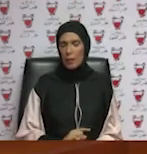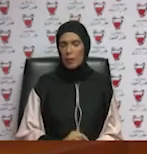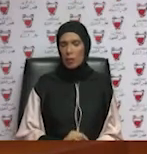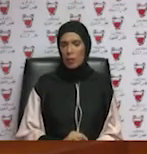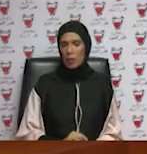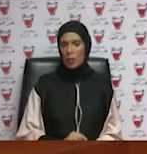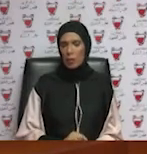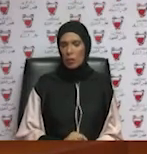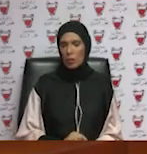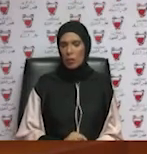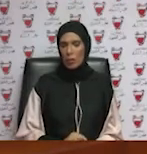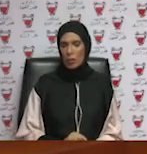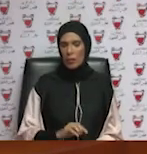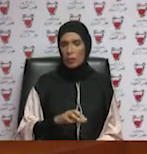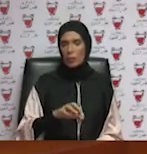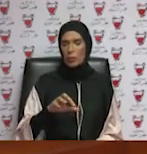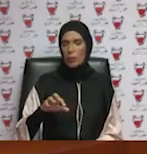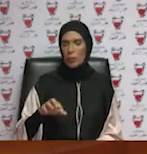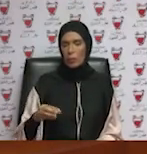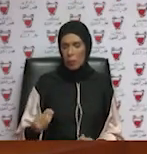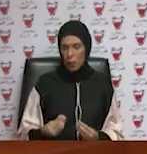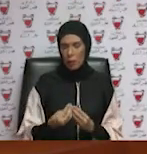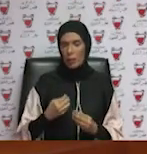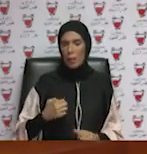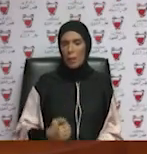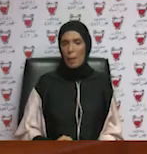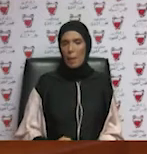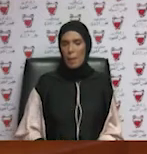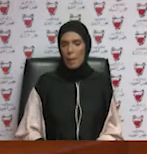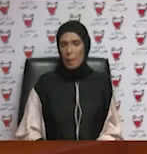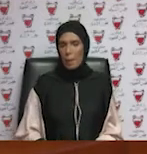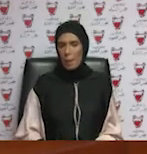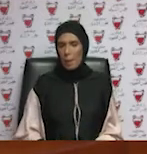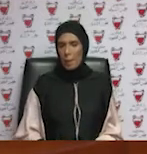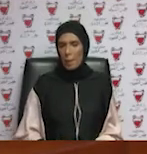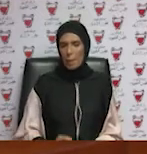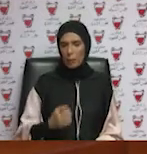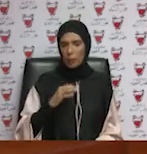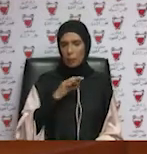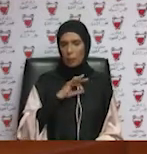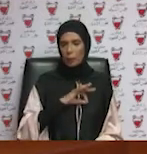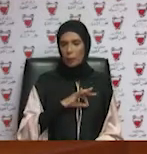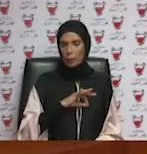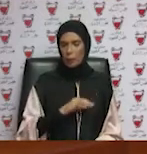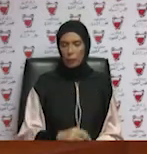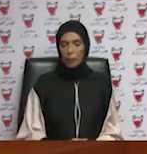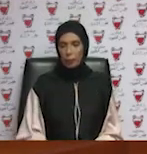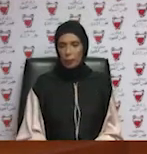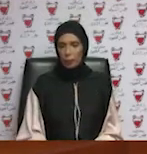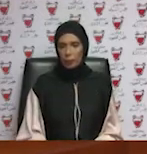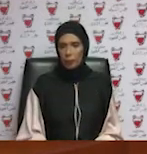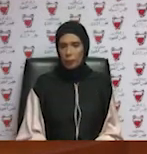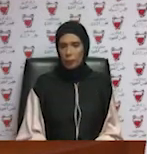كان يستطيع الدول بما فيها البحرين والدول الخليج يستفيد من هذه الطفرة. طبعاً لا أحد